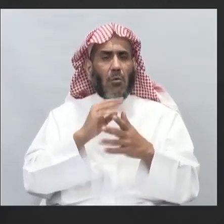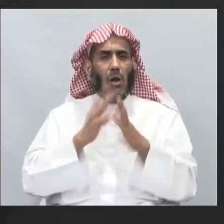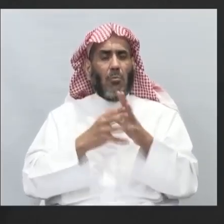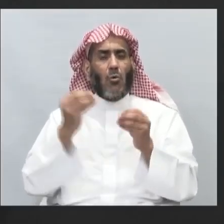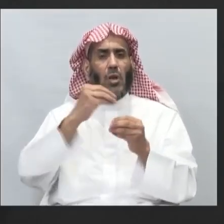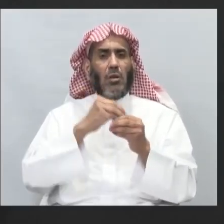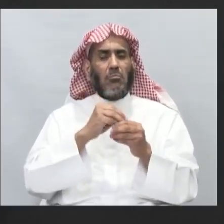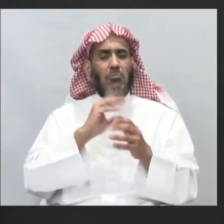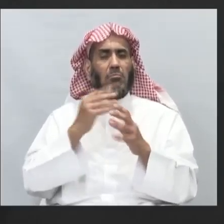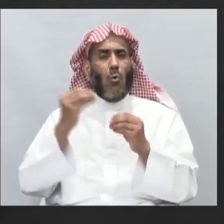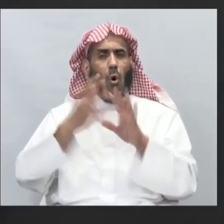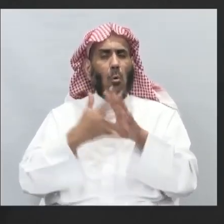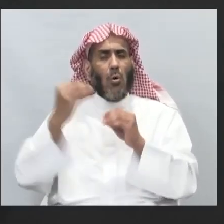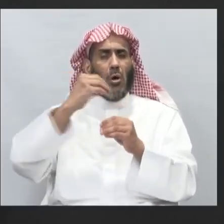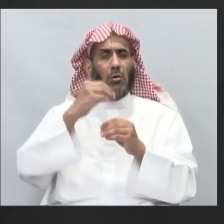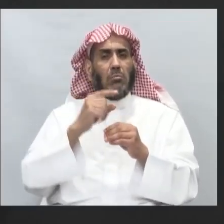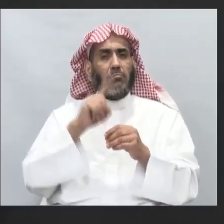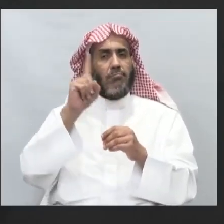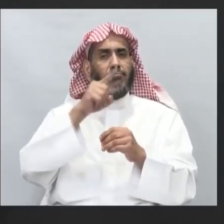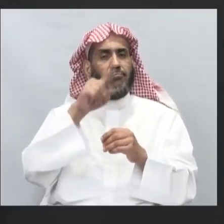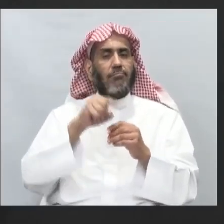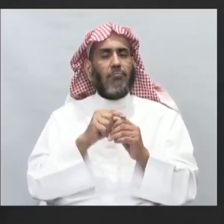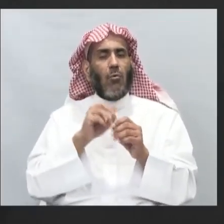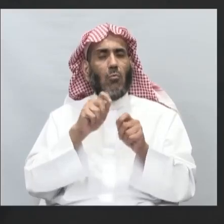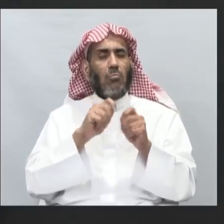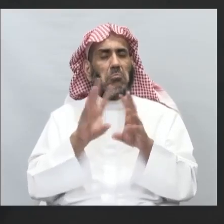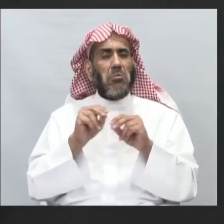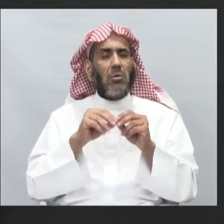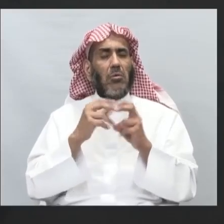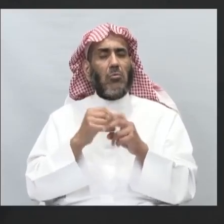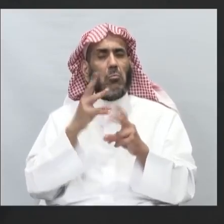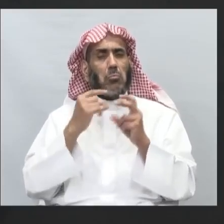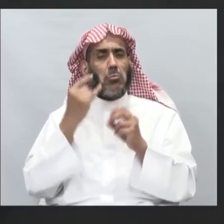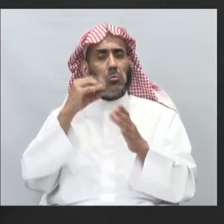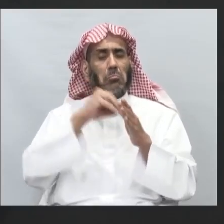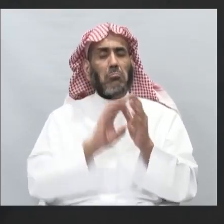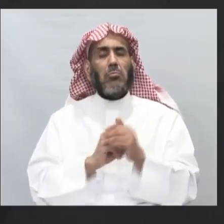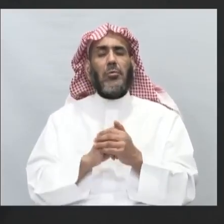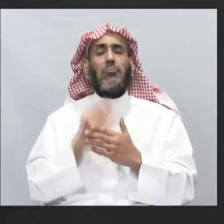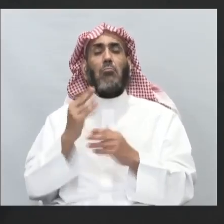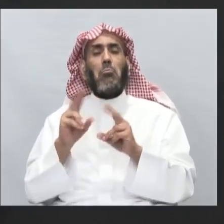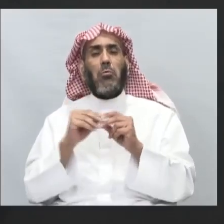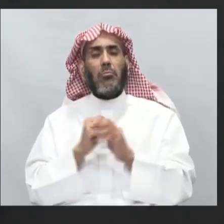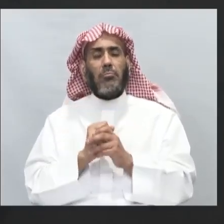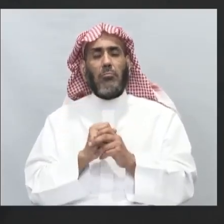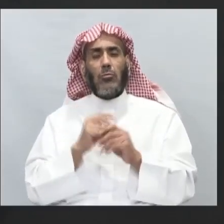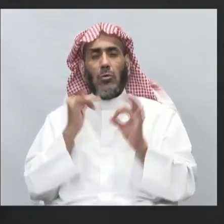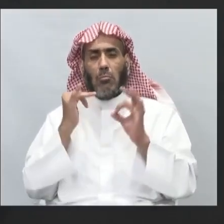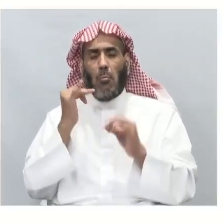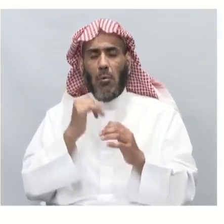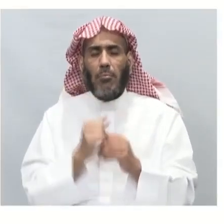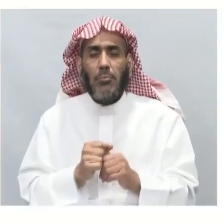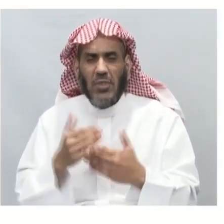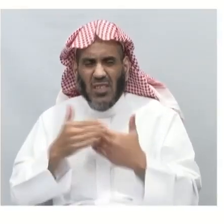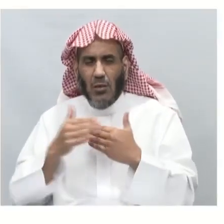بطريقه غير غير صحيحه او على غير وجهه الذي خرج به الذي خرج به اذا في